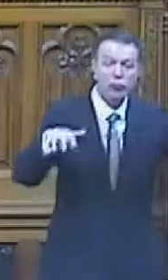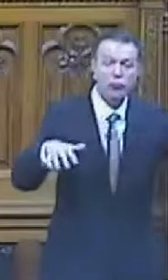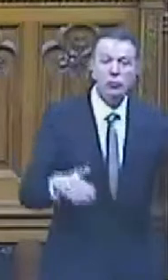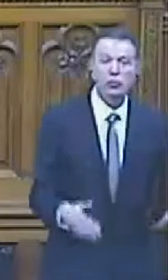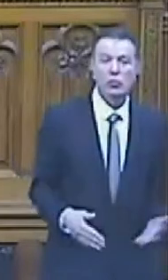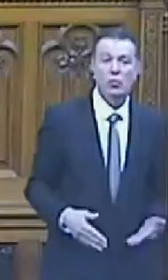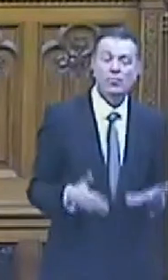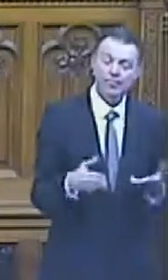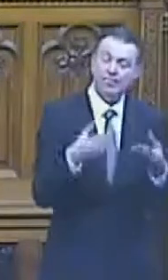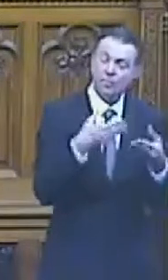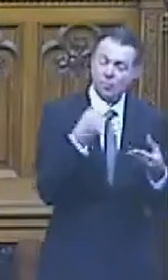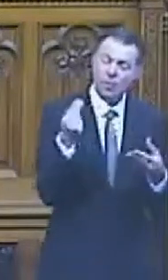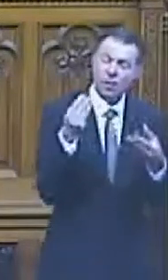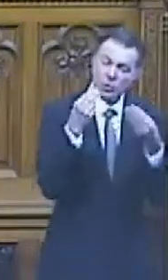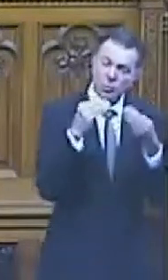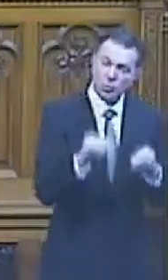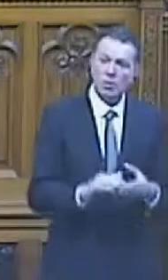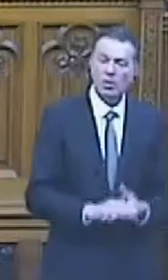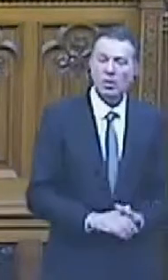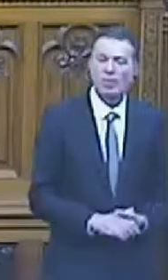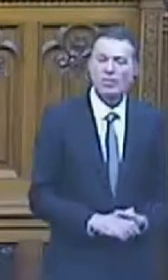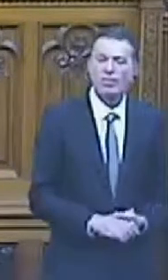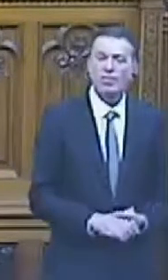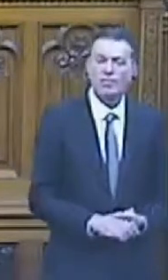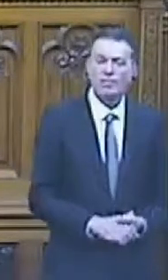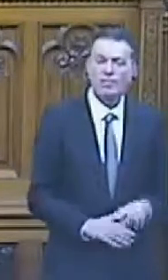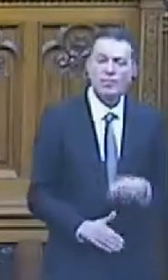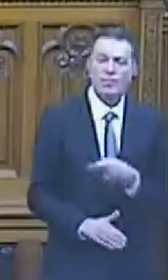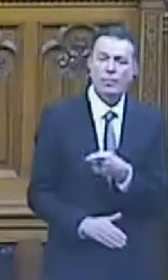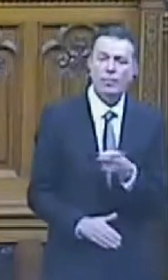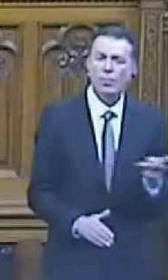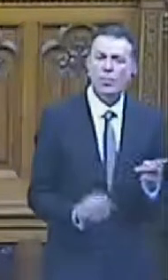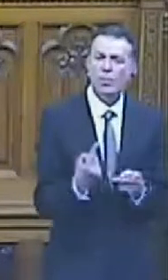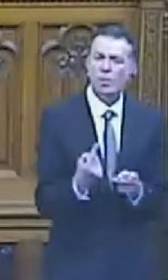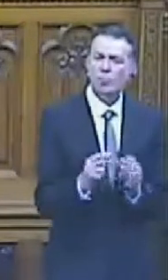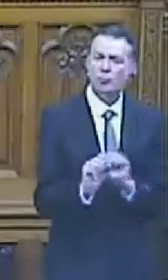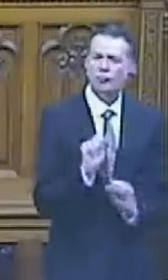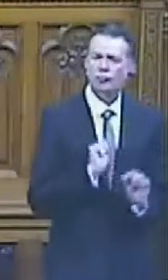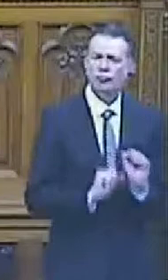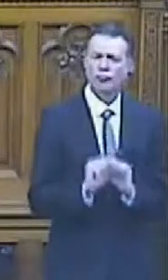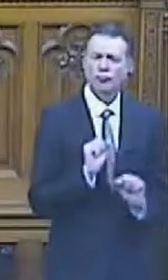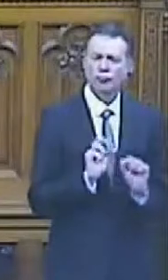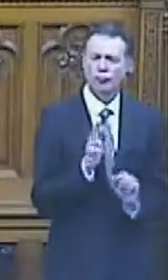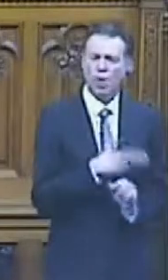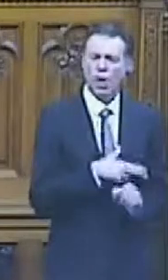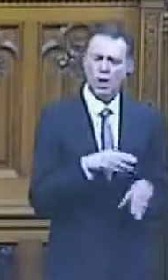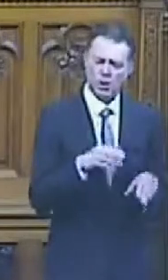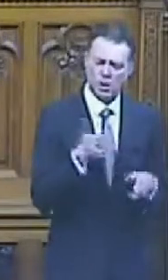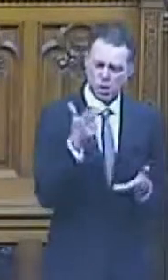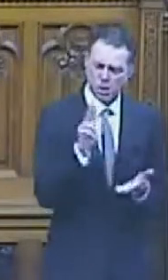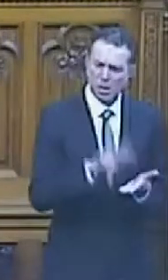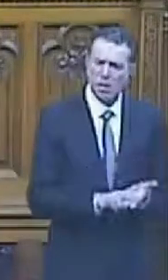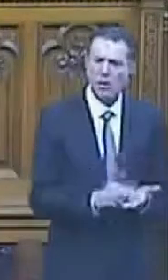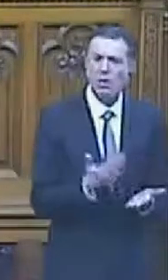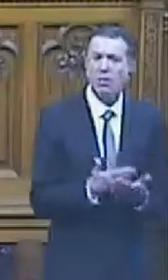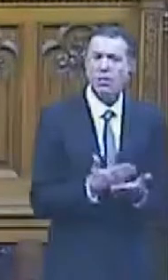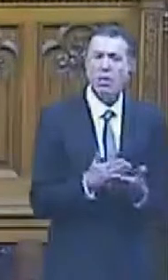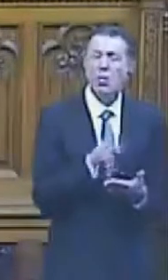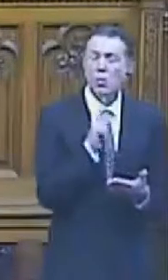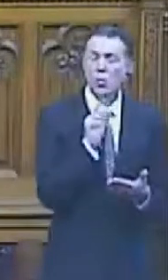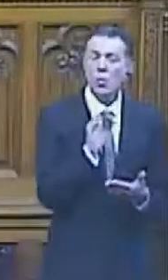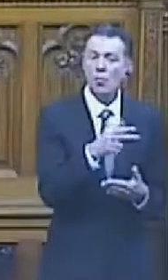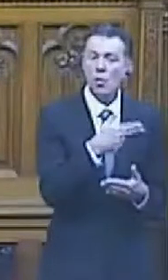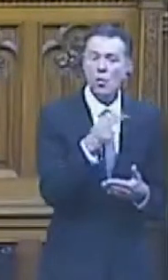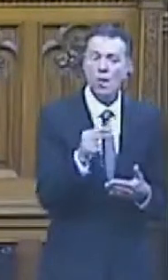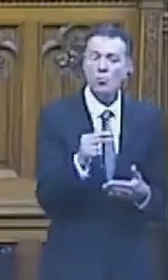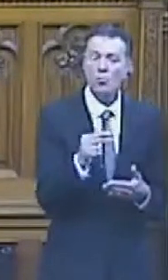Das wäre menschenwürdig, meine sehr geehrten Damen und Herren. Und Ihre Verweigerung, die Realität einzusehen, schadet in Wirklichkeit nur den Menschen,